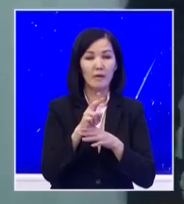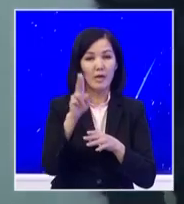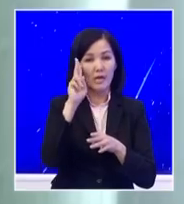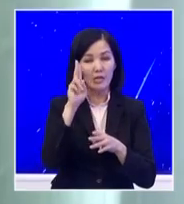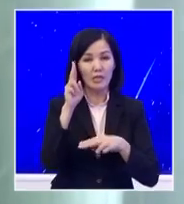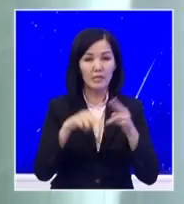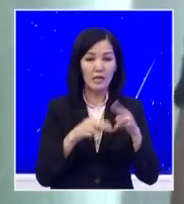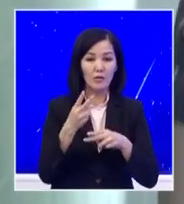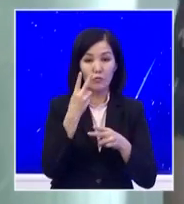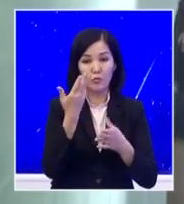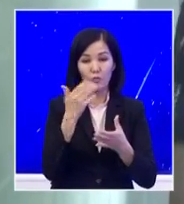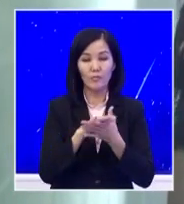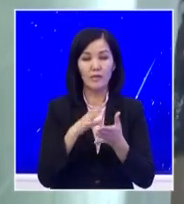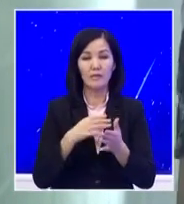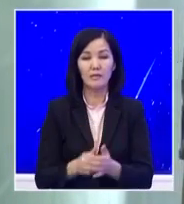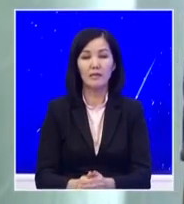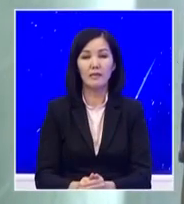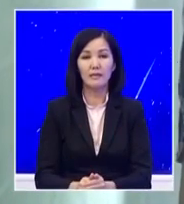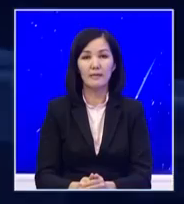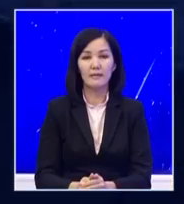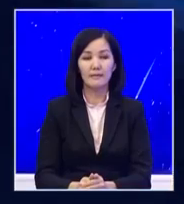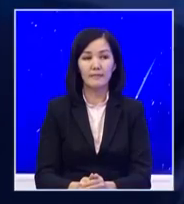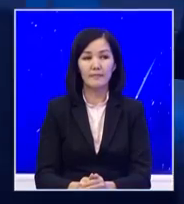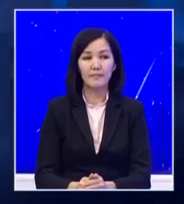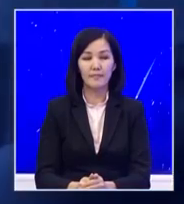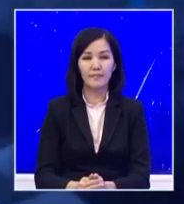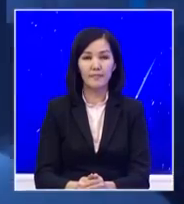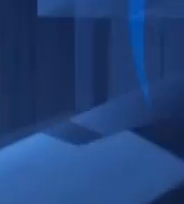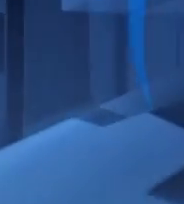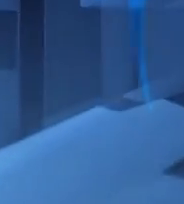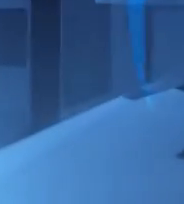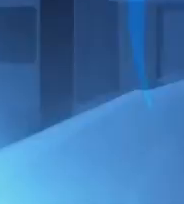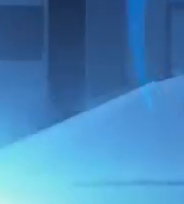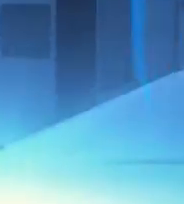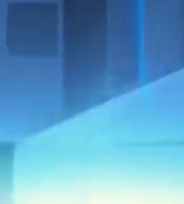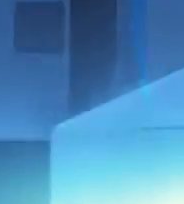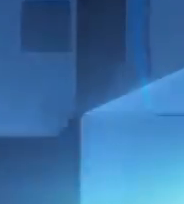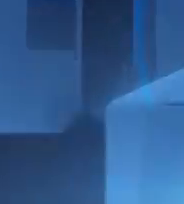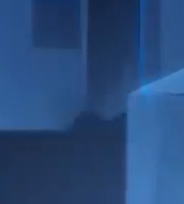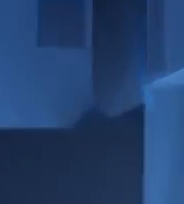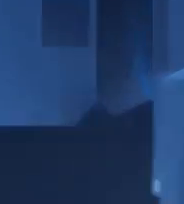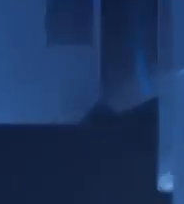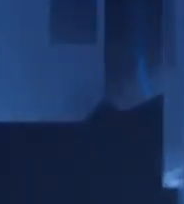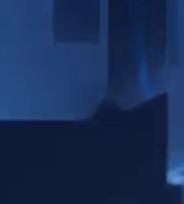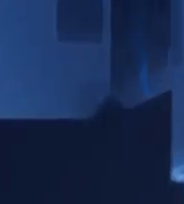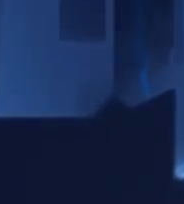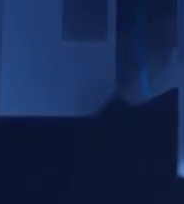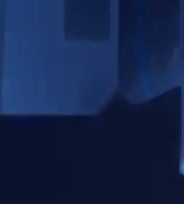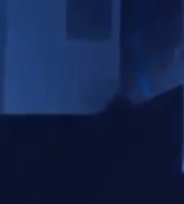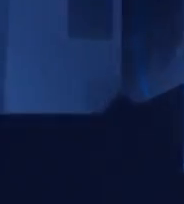салу жұмыстарымен де танысып қайтты. Құрманжан Қасымжанұлы, Аманжол Жүнкешев, Жетісу